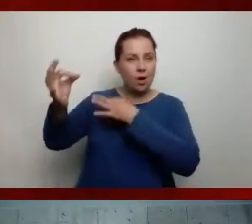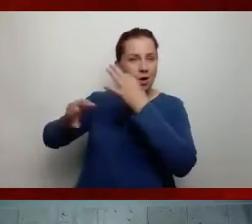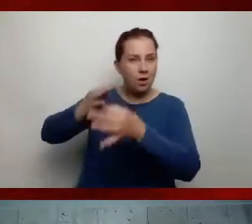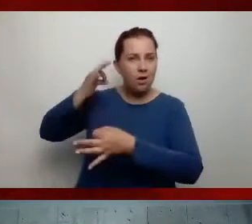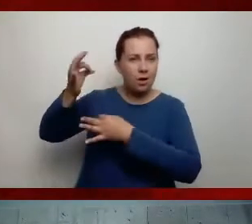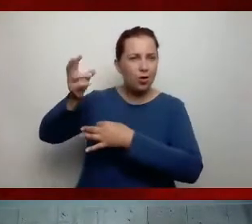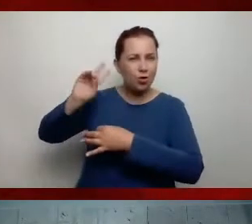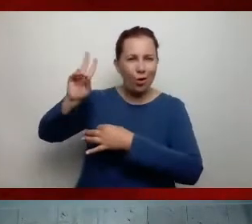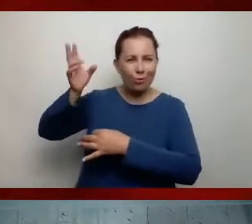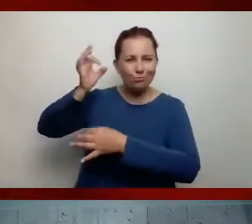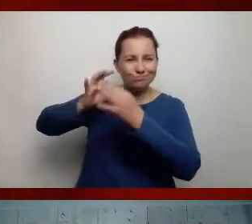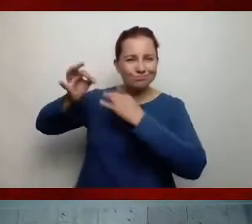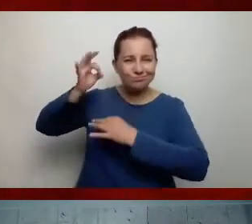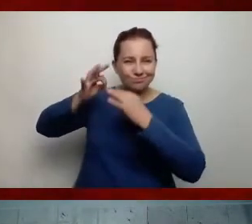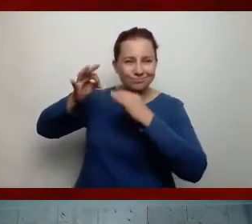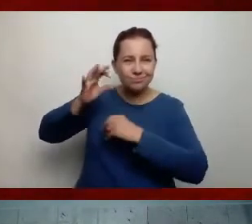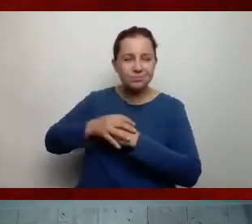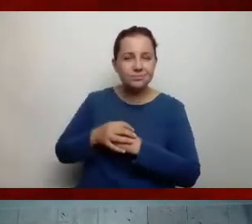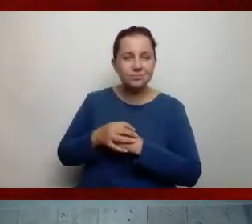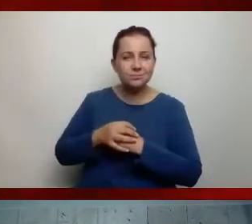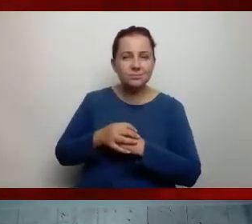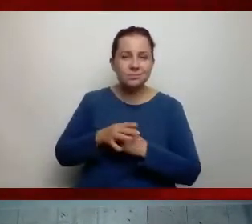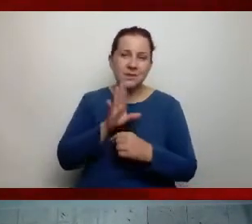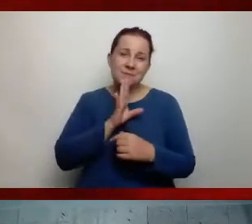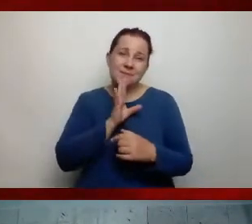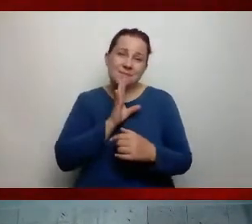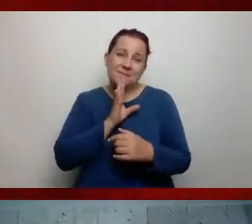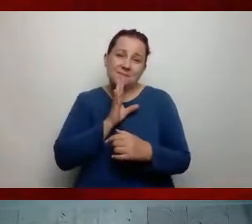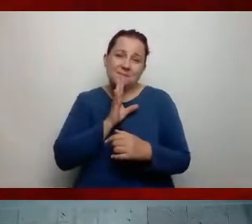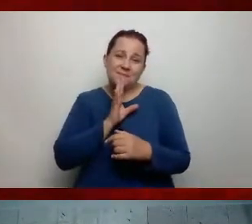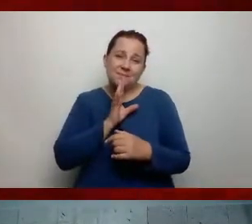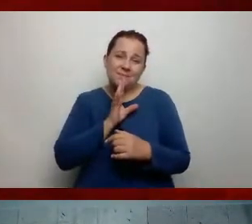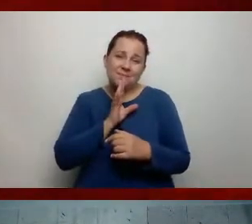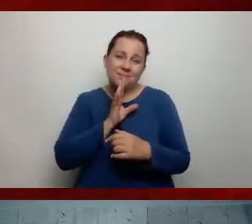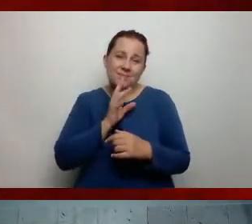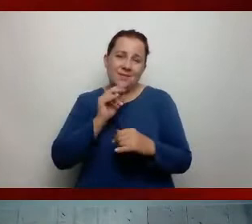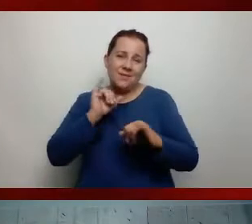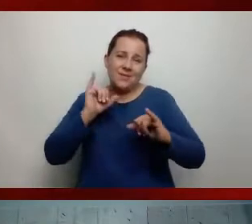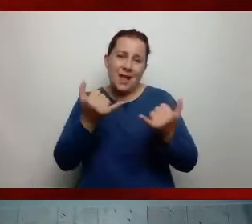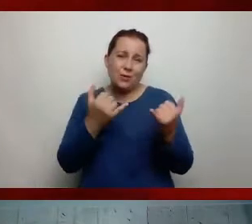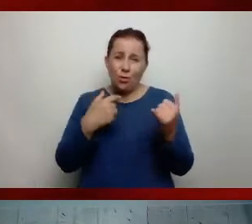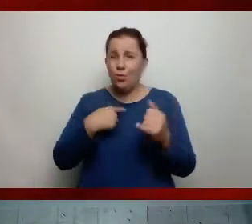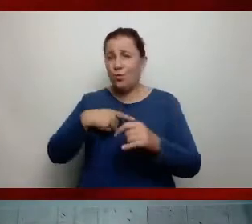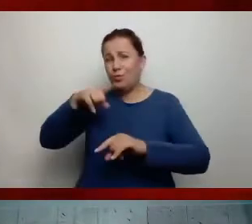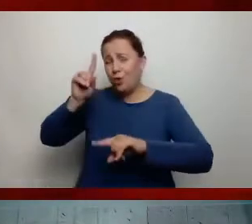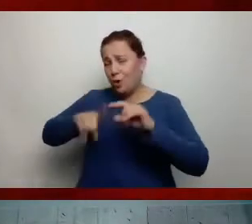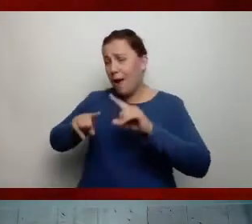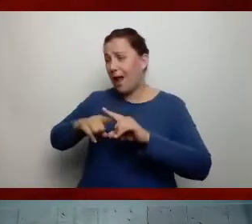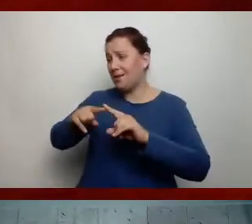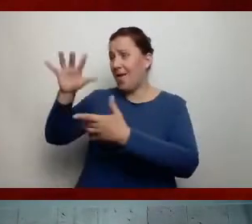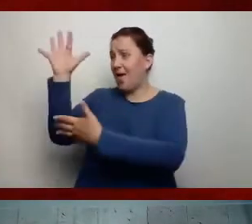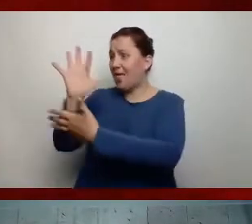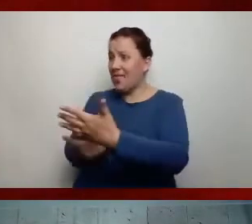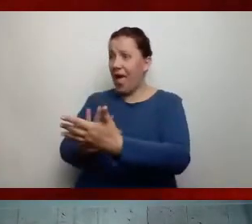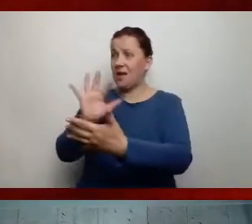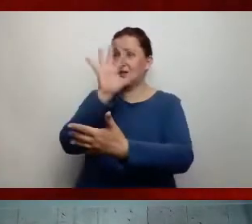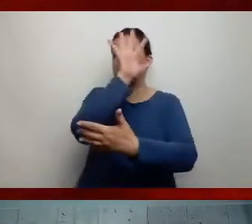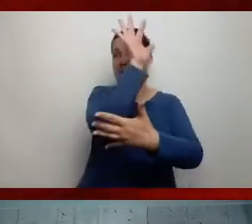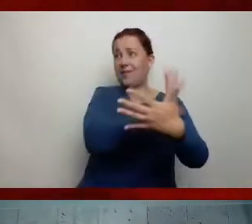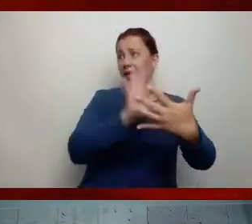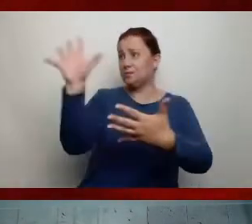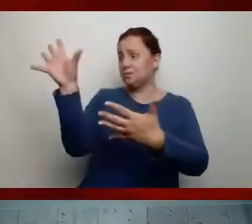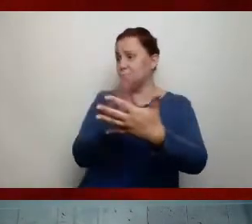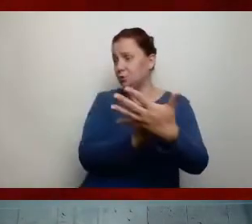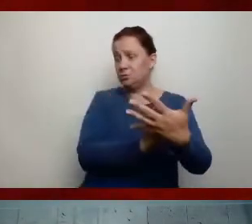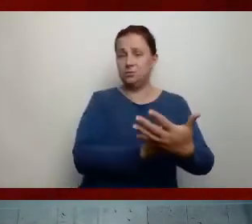ten. To jest jakby copy wklej z jednym zmienionym zdaniem, czy tam paroma zmianami. To jak kiedyś ponoć Chopin powiedział do Liszta, że